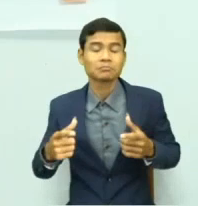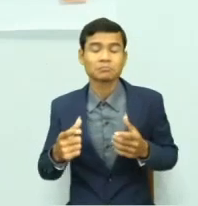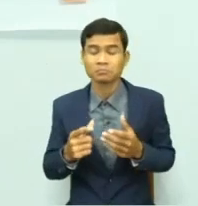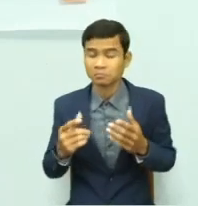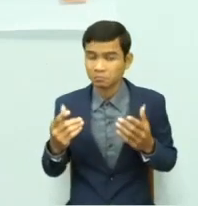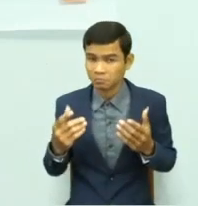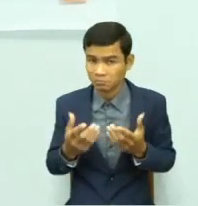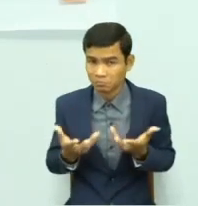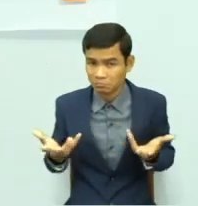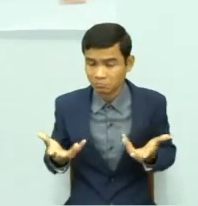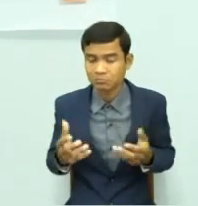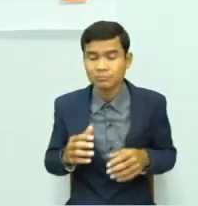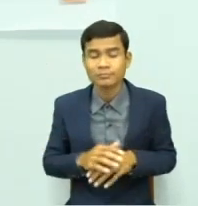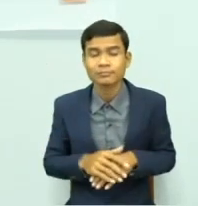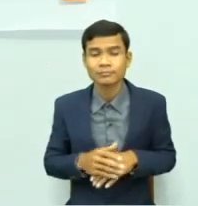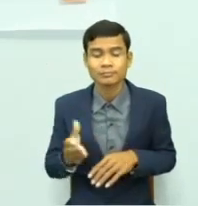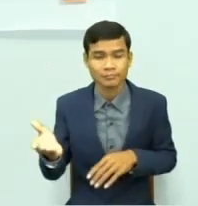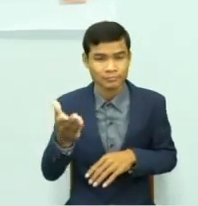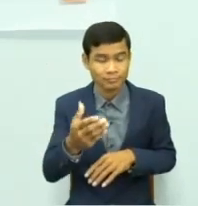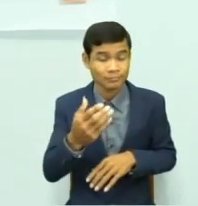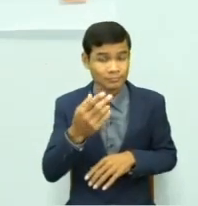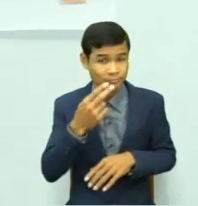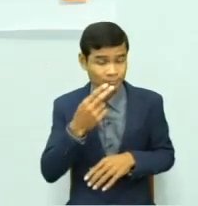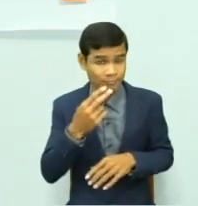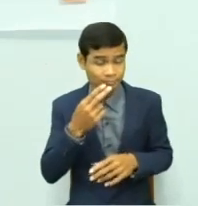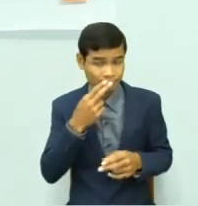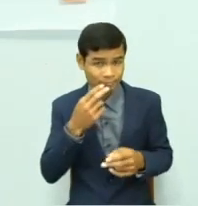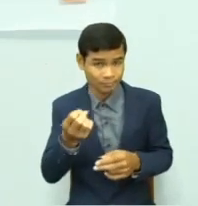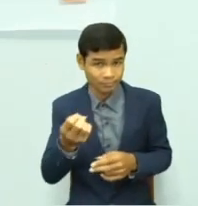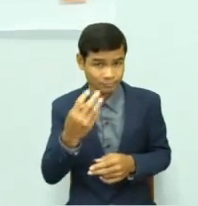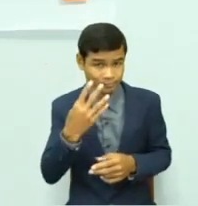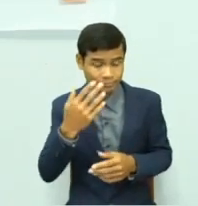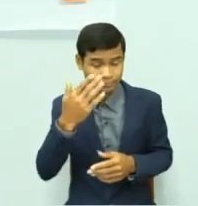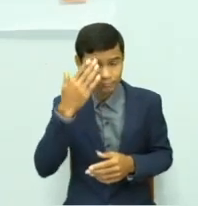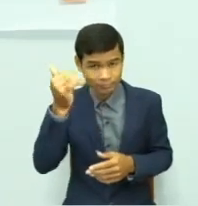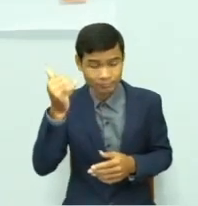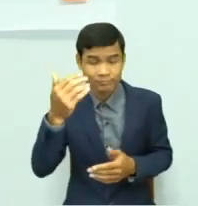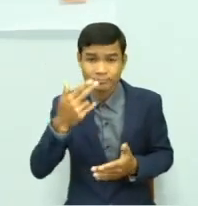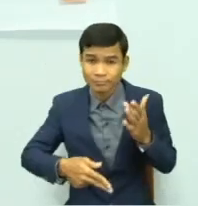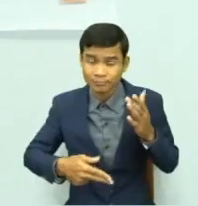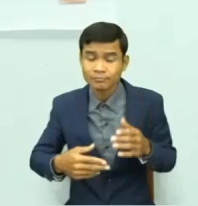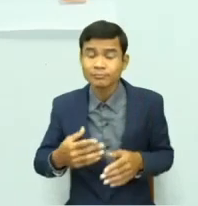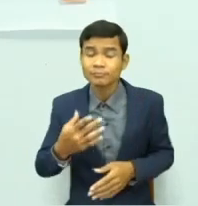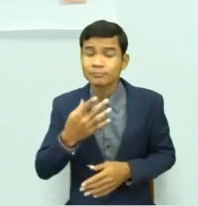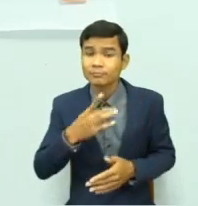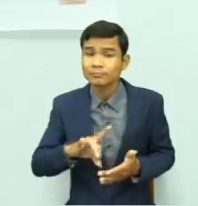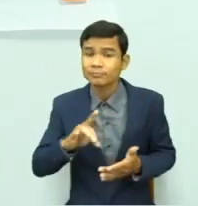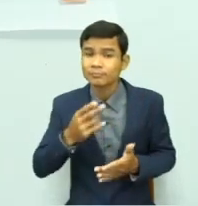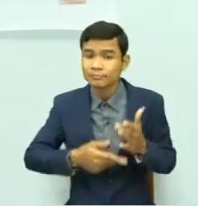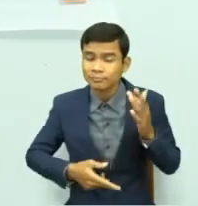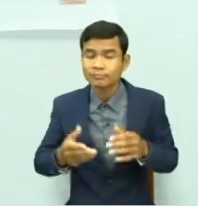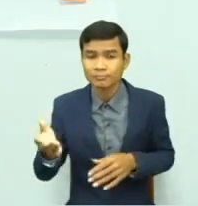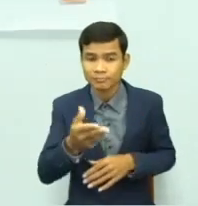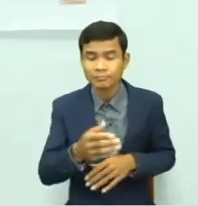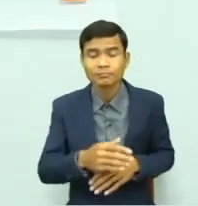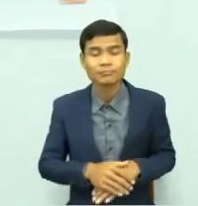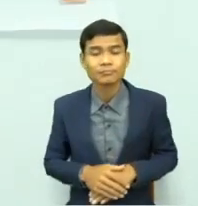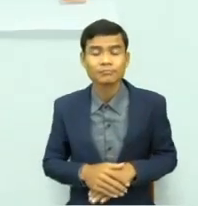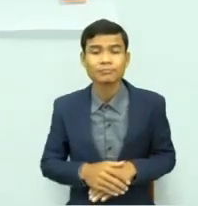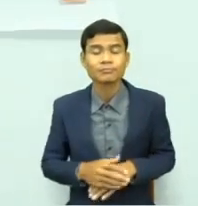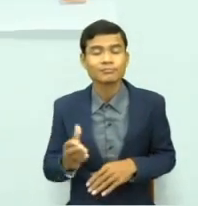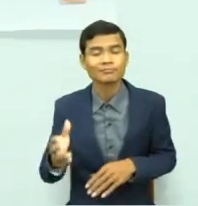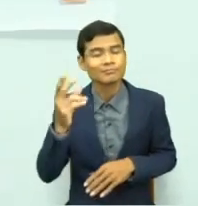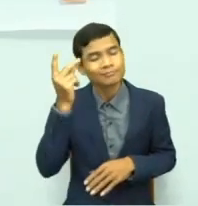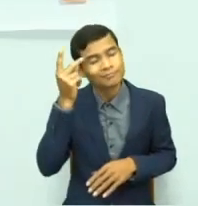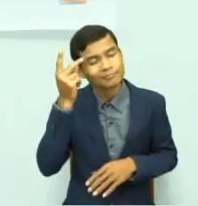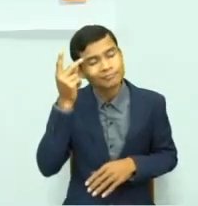ta con chàng con ách bàm nè kru bàn tế tha pru hai rồi vậy tớ con Chà mớ con tặng ác khí con cực